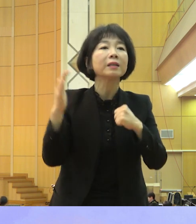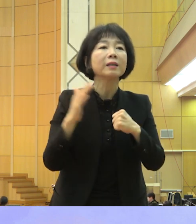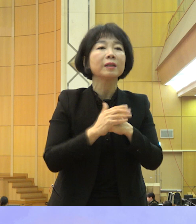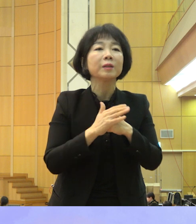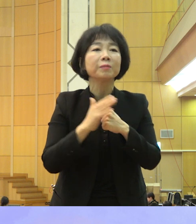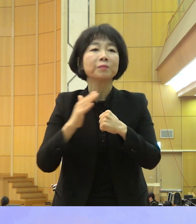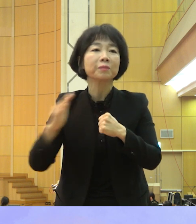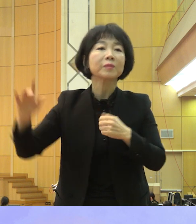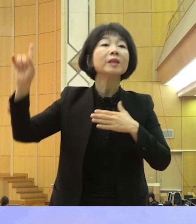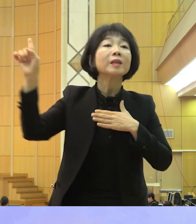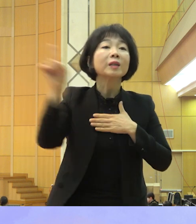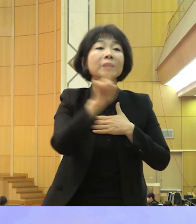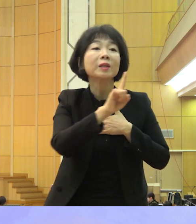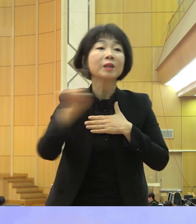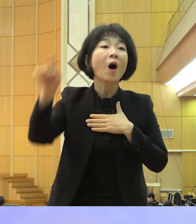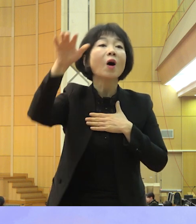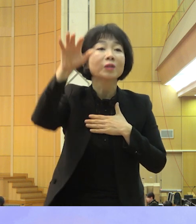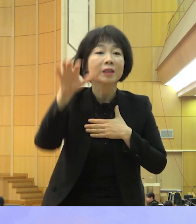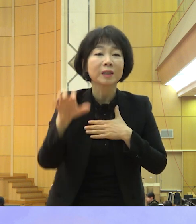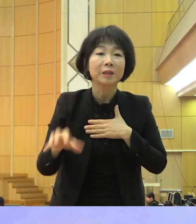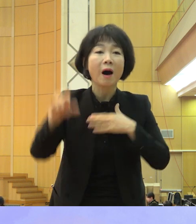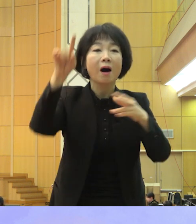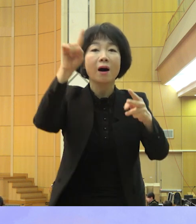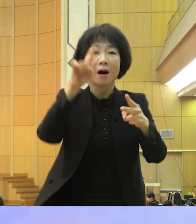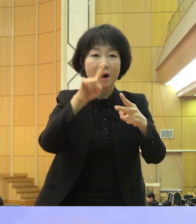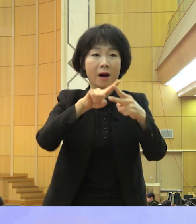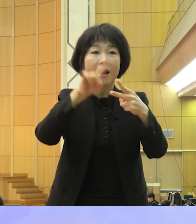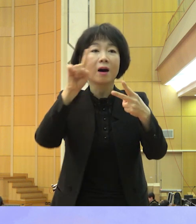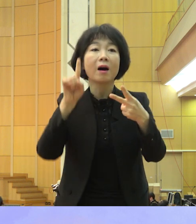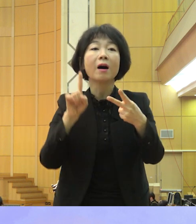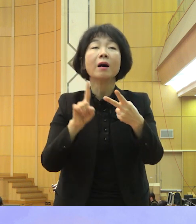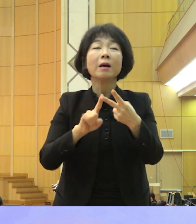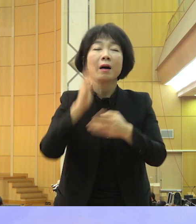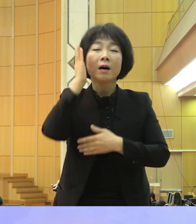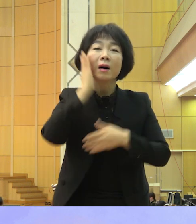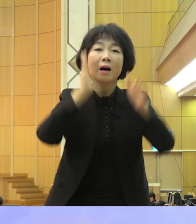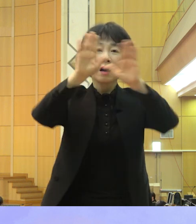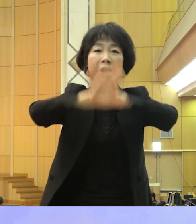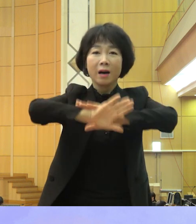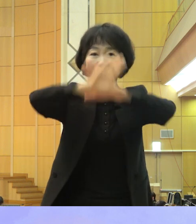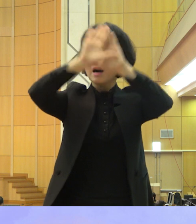동행하니 그 어디나.